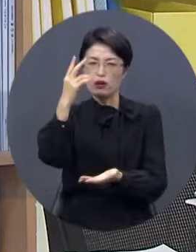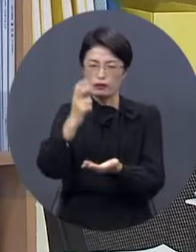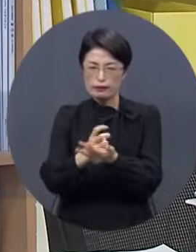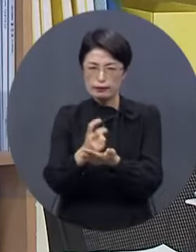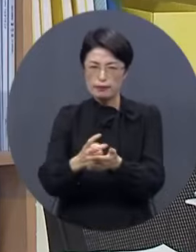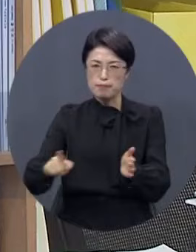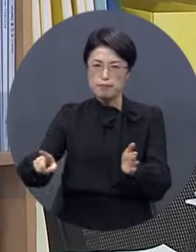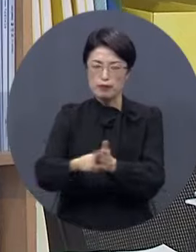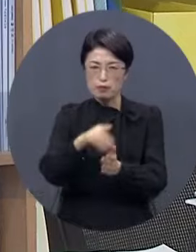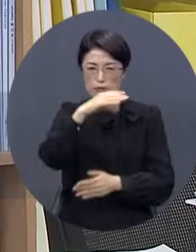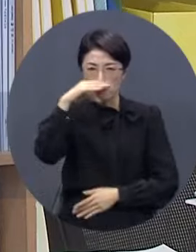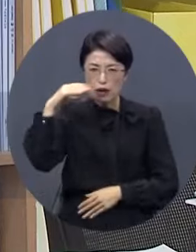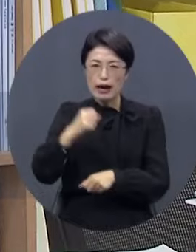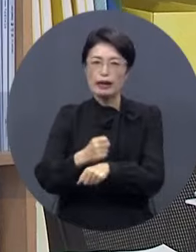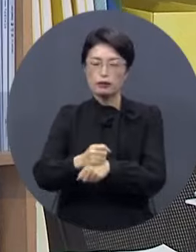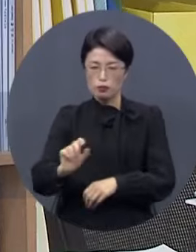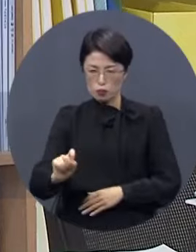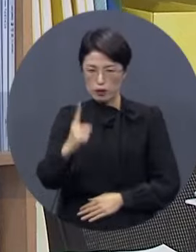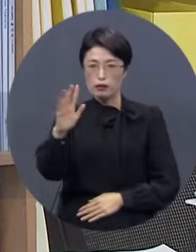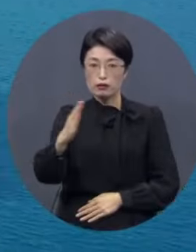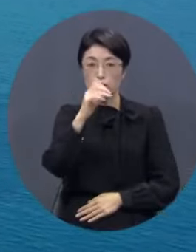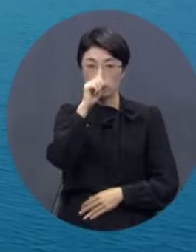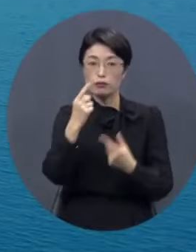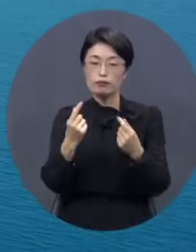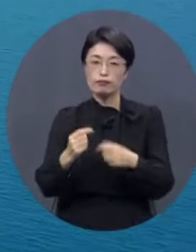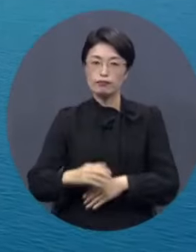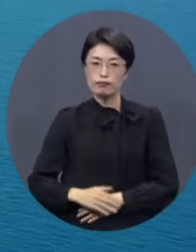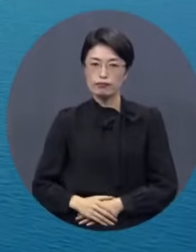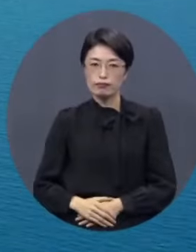바로잡는 그런 계기가 됐으면 좋을 것 같습니다.